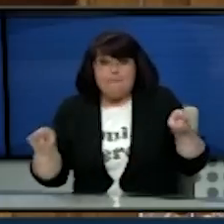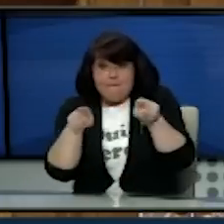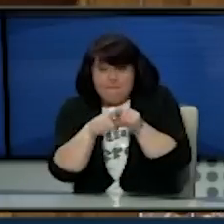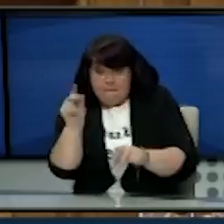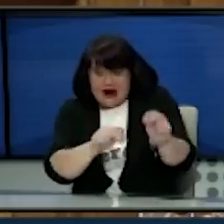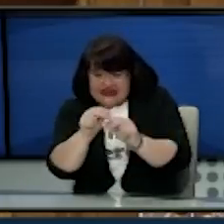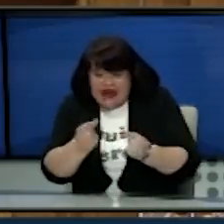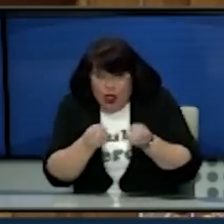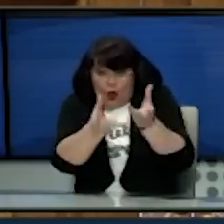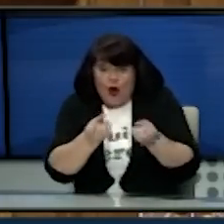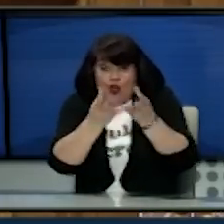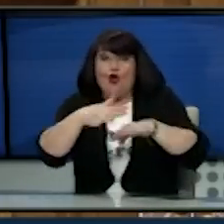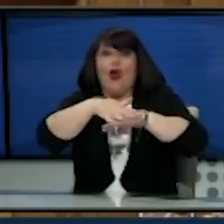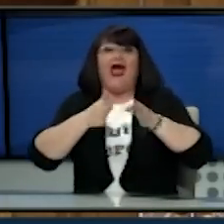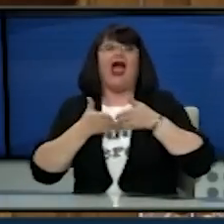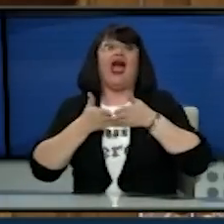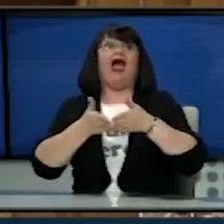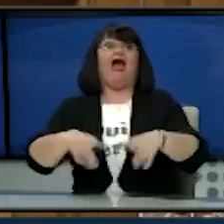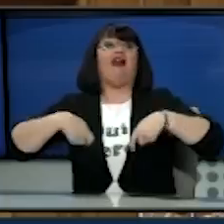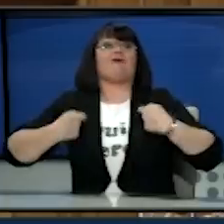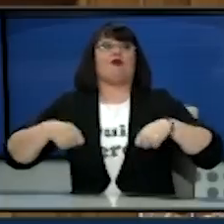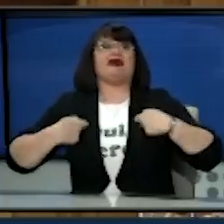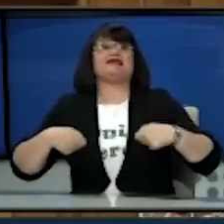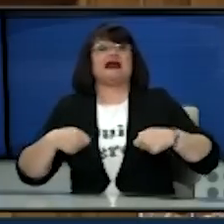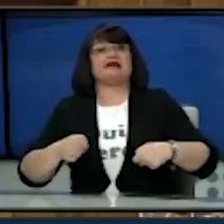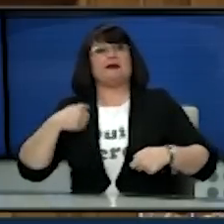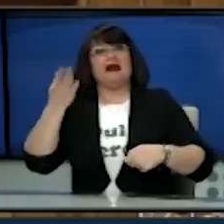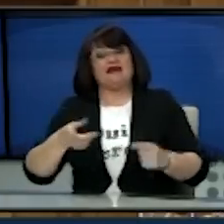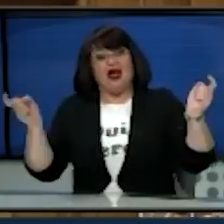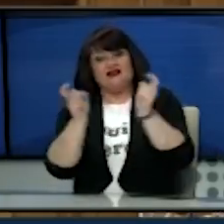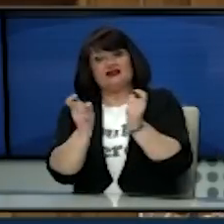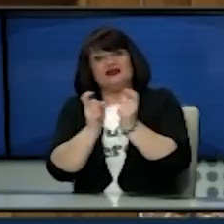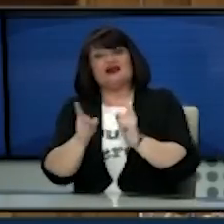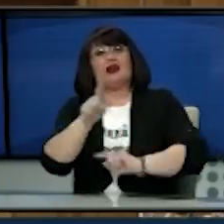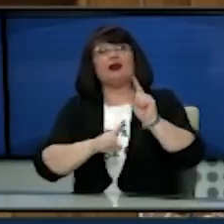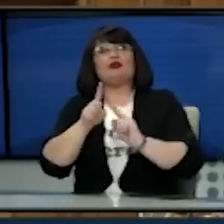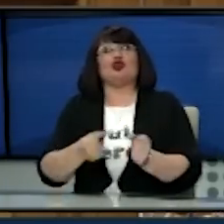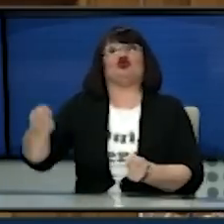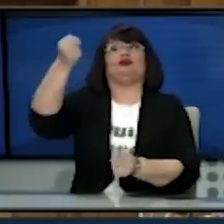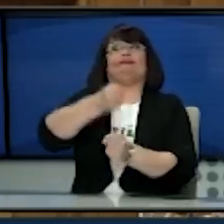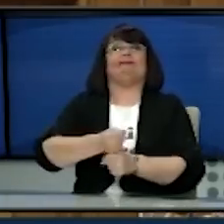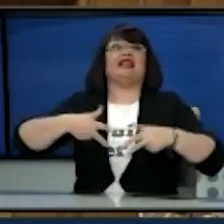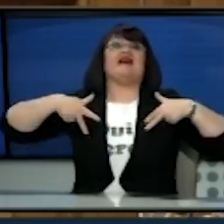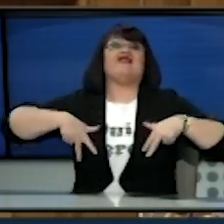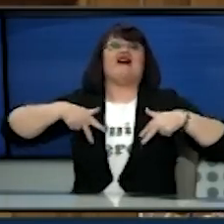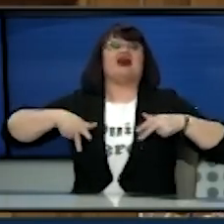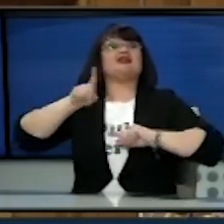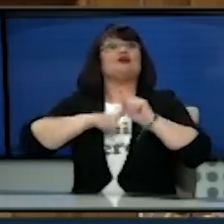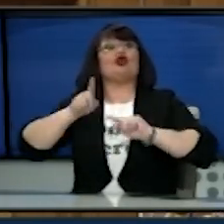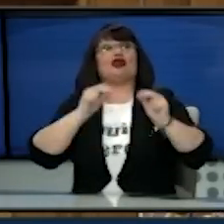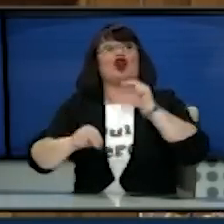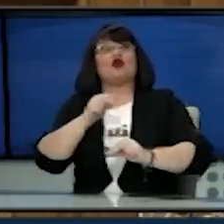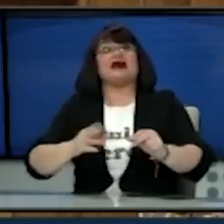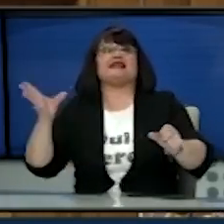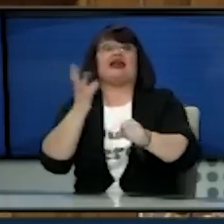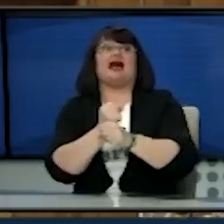στους εφοπλιστές. Και μετά τσακώνεστε για το ποιος θα πρωτοκαθίσει αύριο στην κυβερνητική καρέκλα και